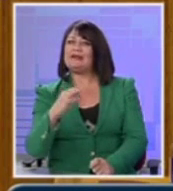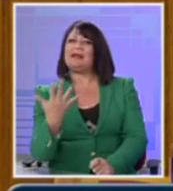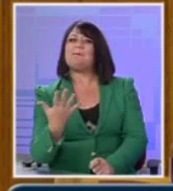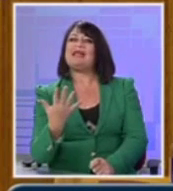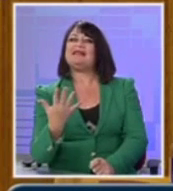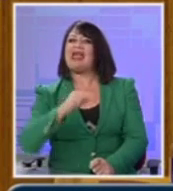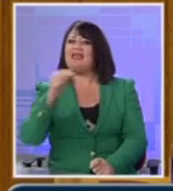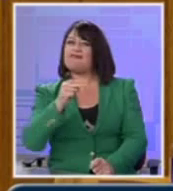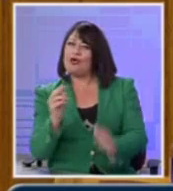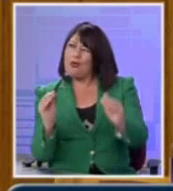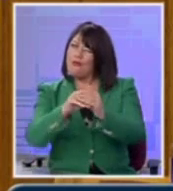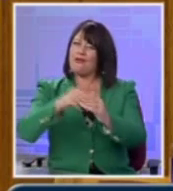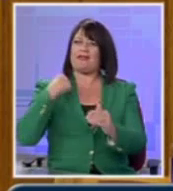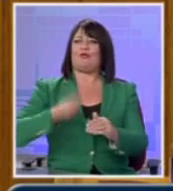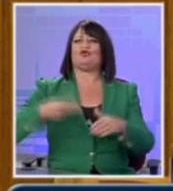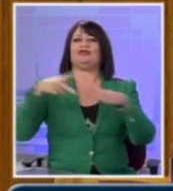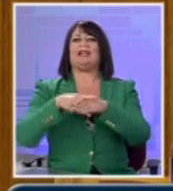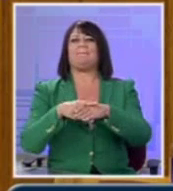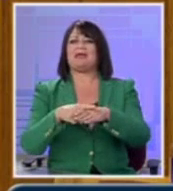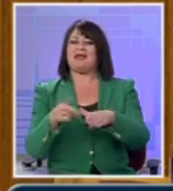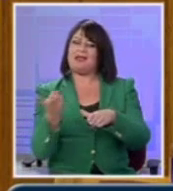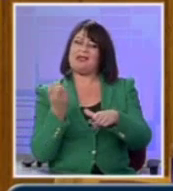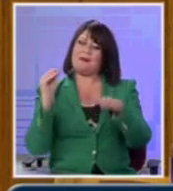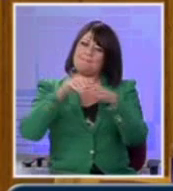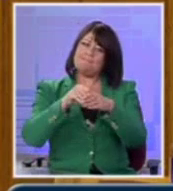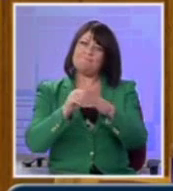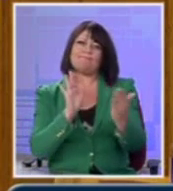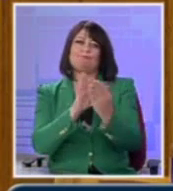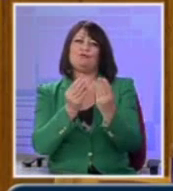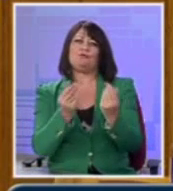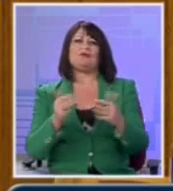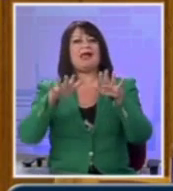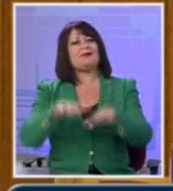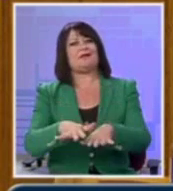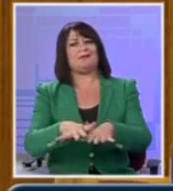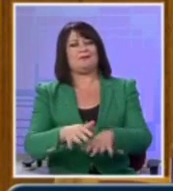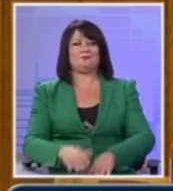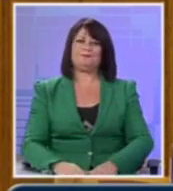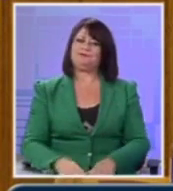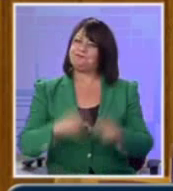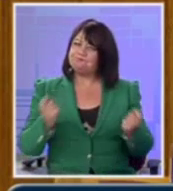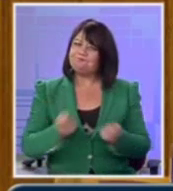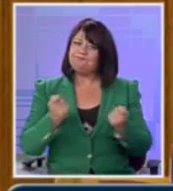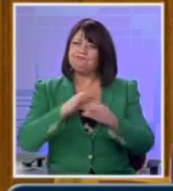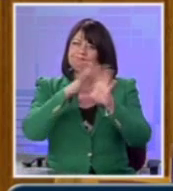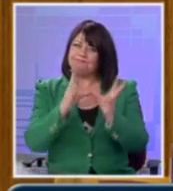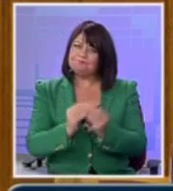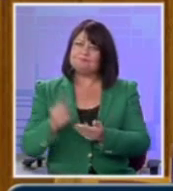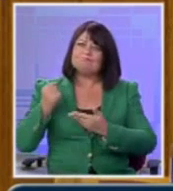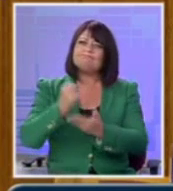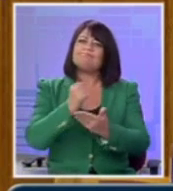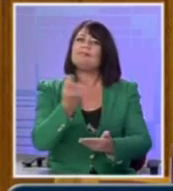στα δημόσια ταμεία, αντιμετωπίζοντας άμεσα την ανεργία. Αξιοποιώντας όλα τα χρηματοδοτικά